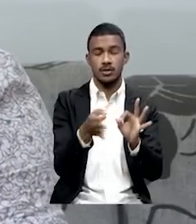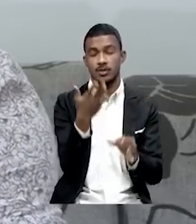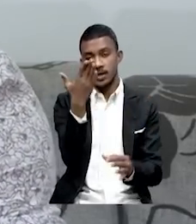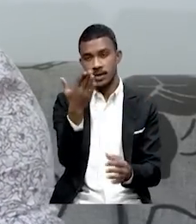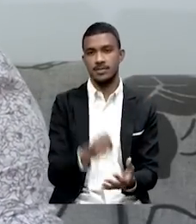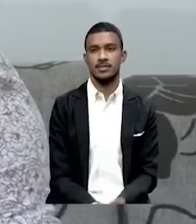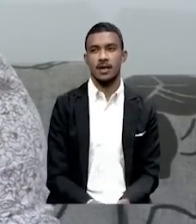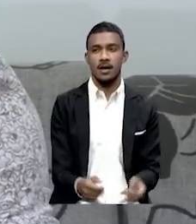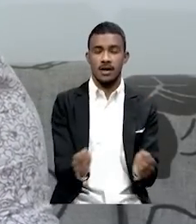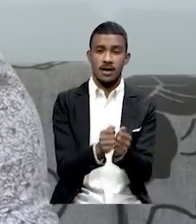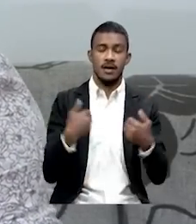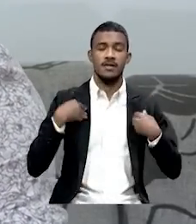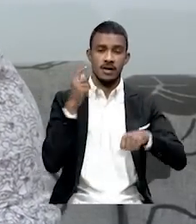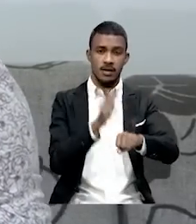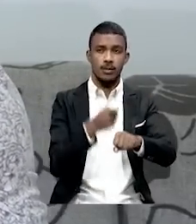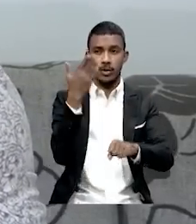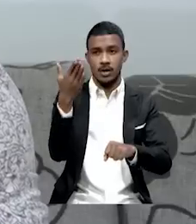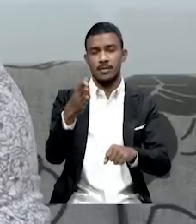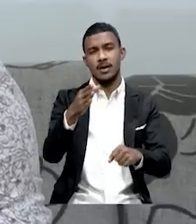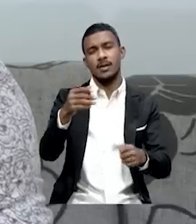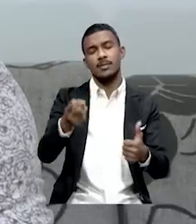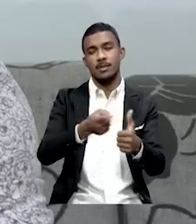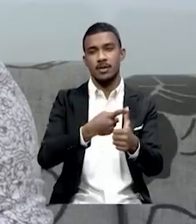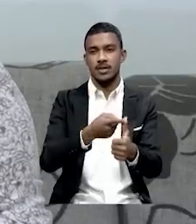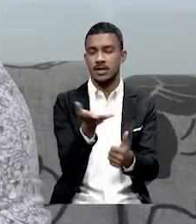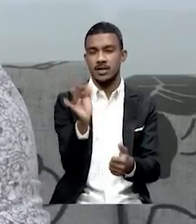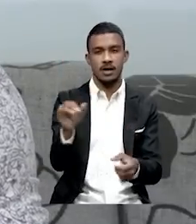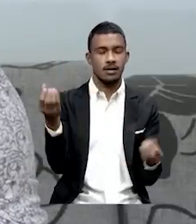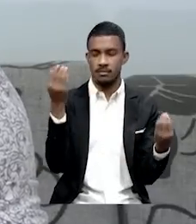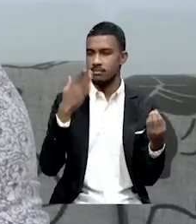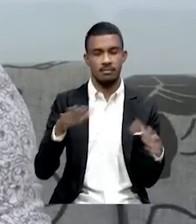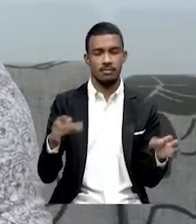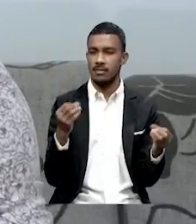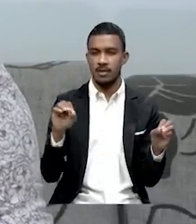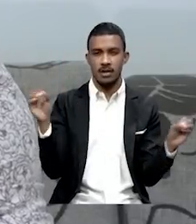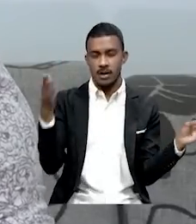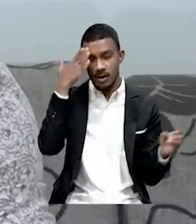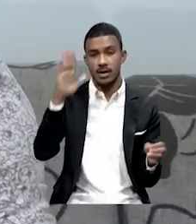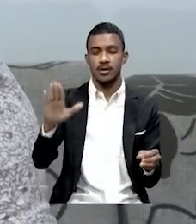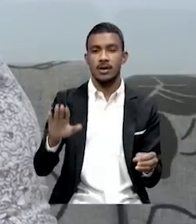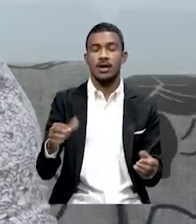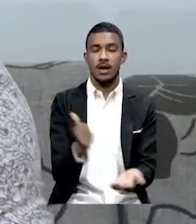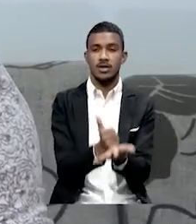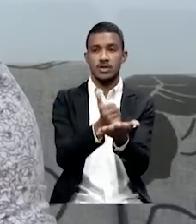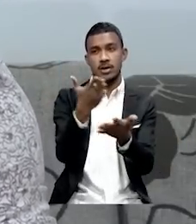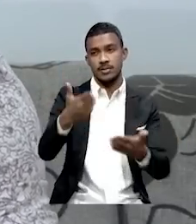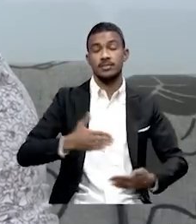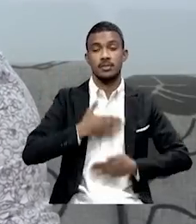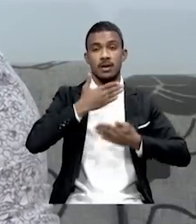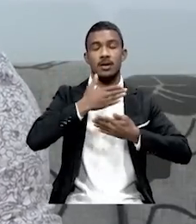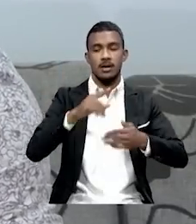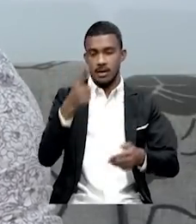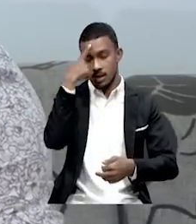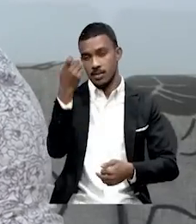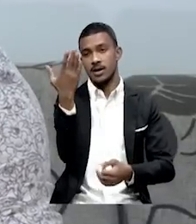ya, ya momen terlalu cira ini sini lakoi. Oh, sir lakoi. Nia rasi akar kalau nih teratur mentu nih, mebe tamani nia family lakoi